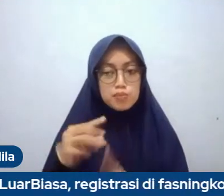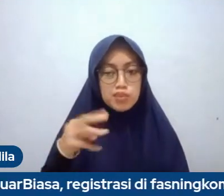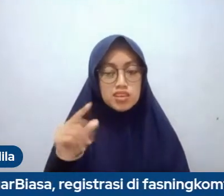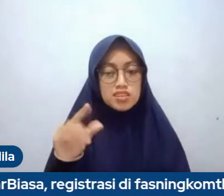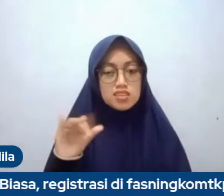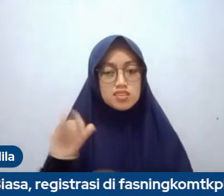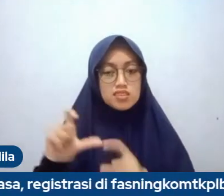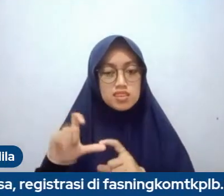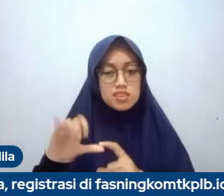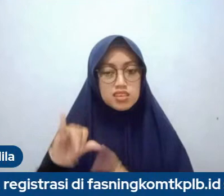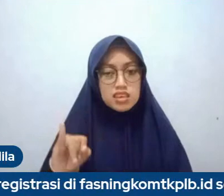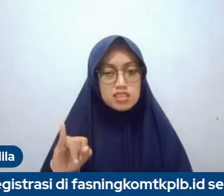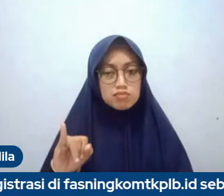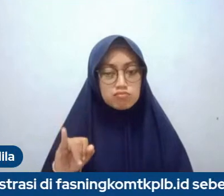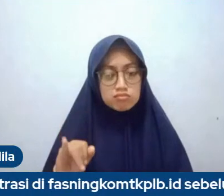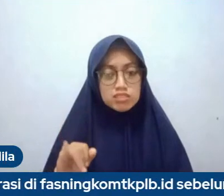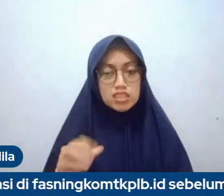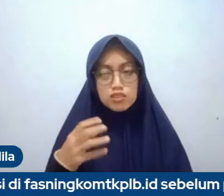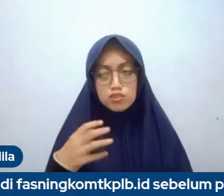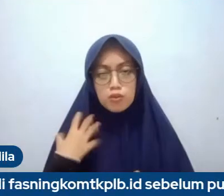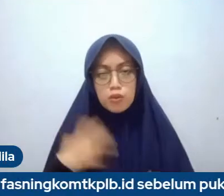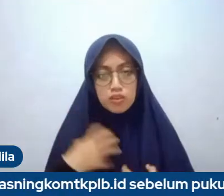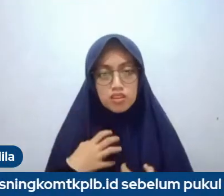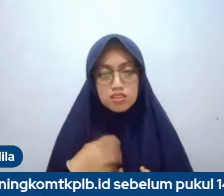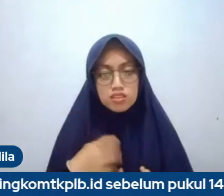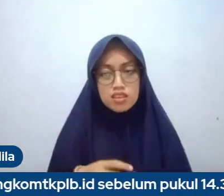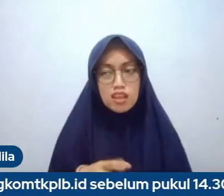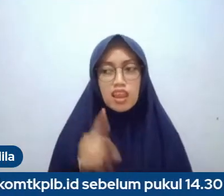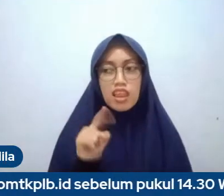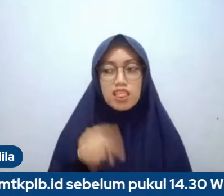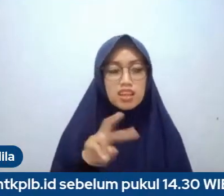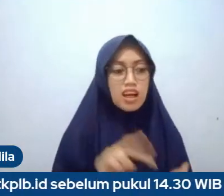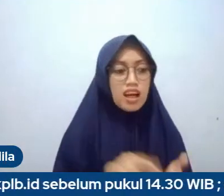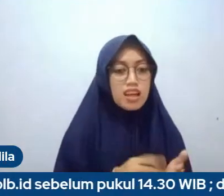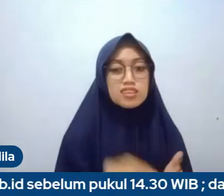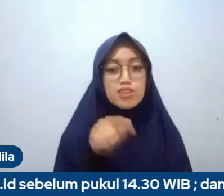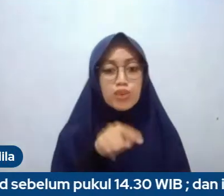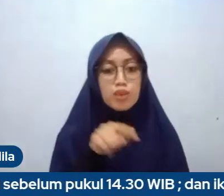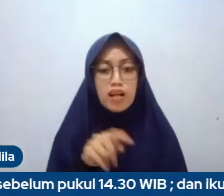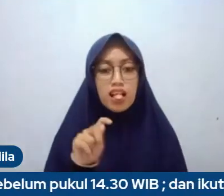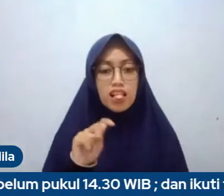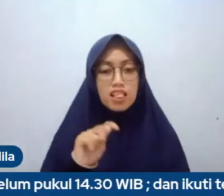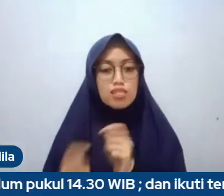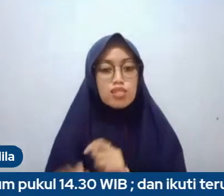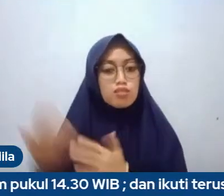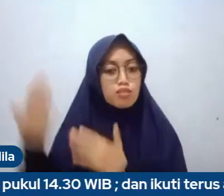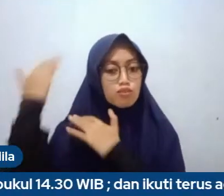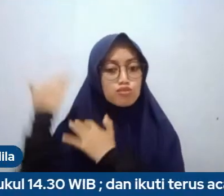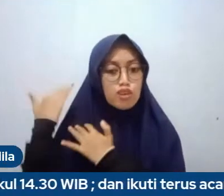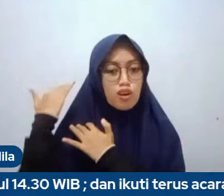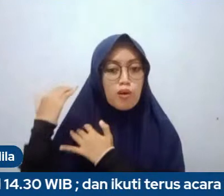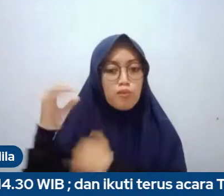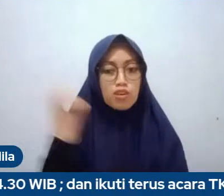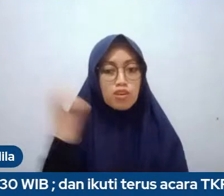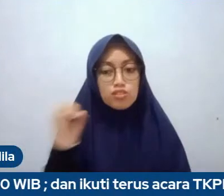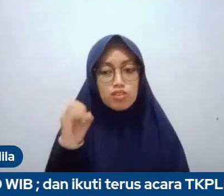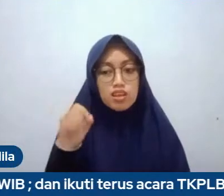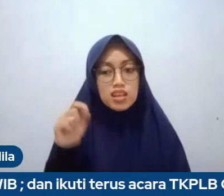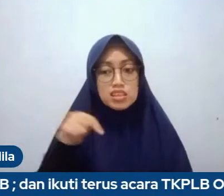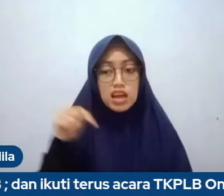dia mengelola dan itu tugas orang tua ya. Iya, nah, apalagi sekarang lagi di rumah ini